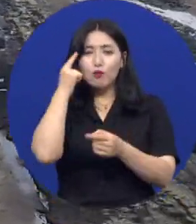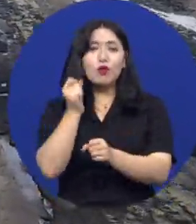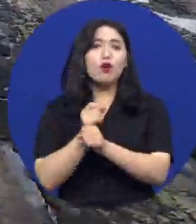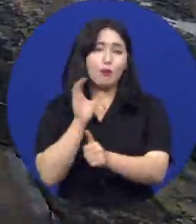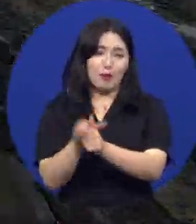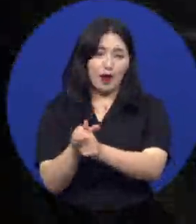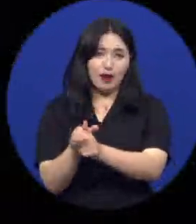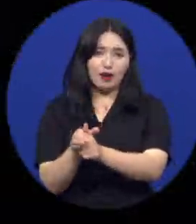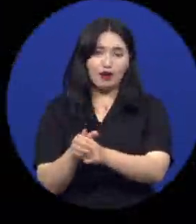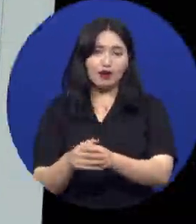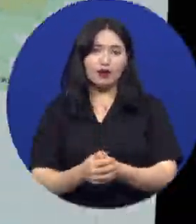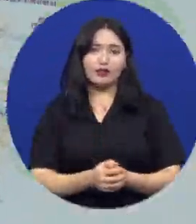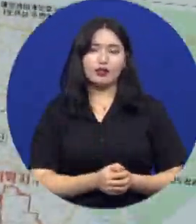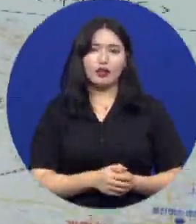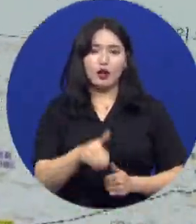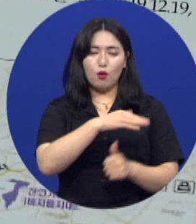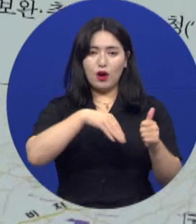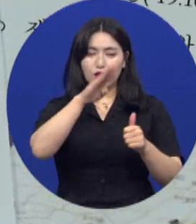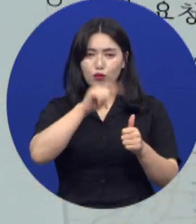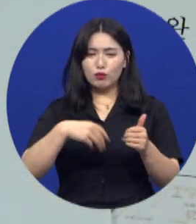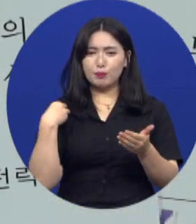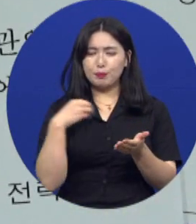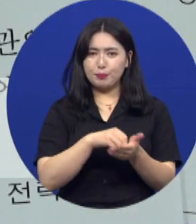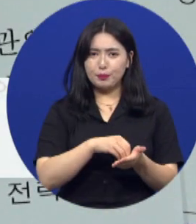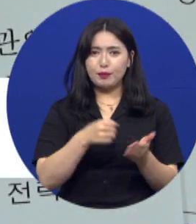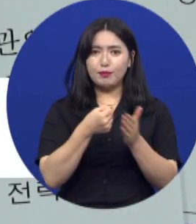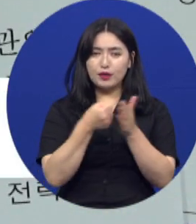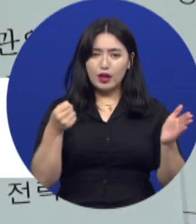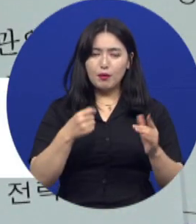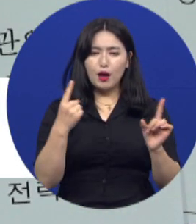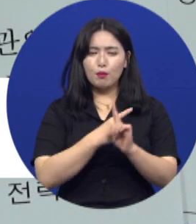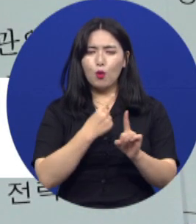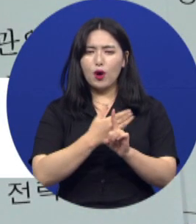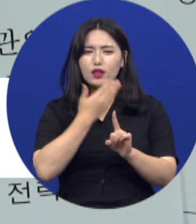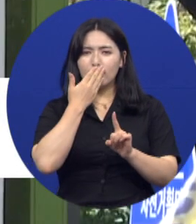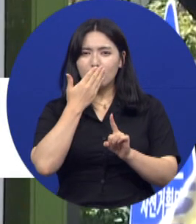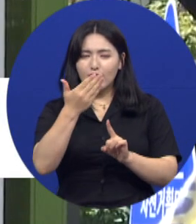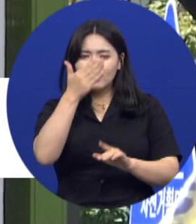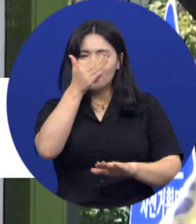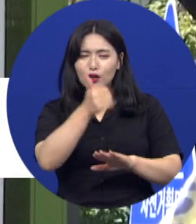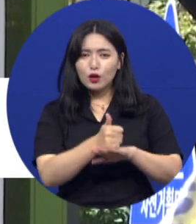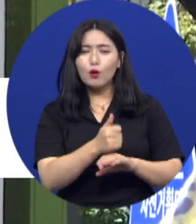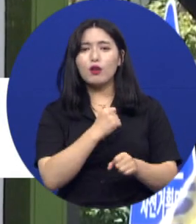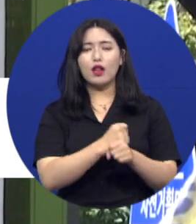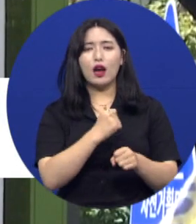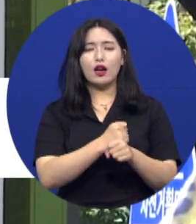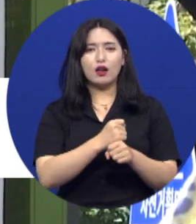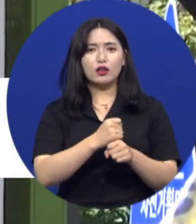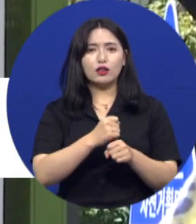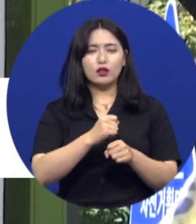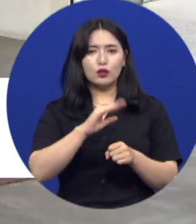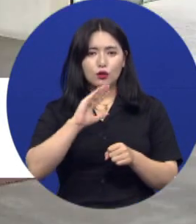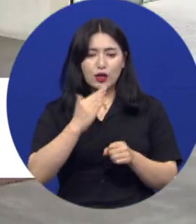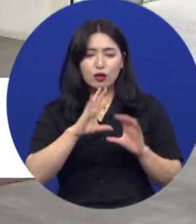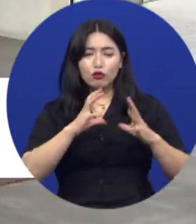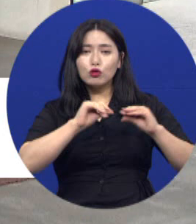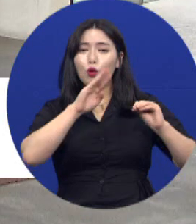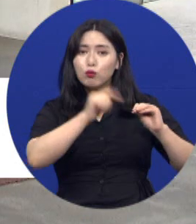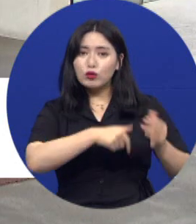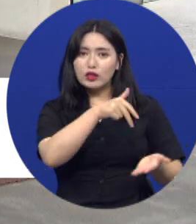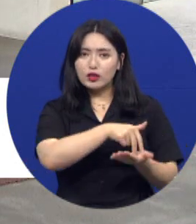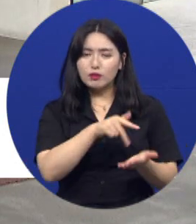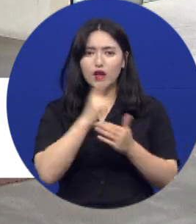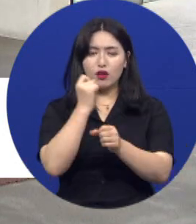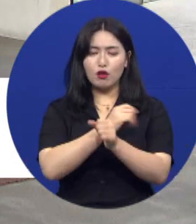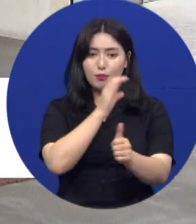용역. 환경부 반려에 사실상 보완이 가능하다는 결론을 내린 것으로 알려졌던 국토부가